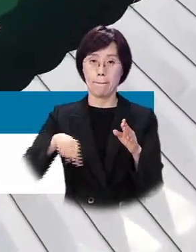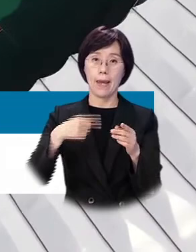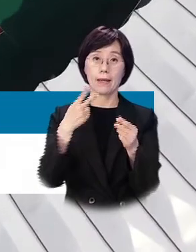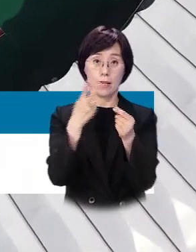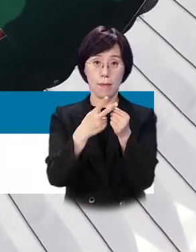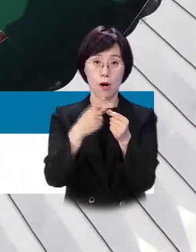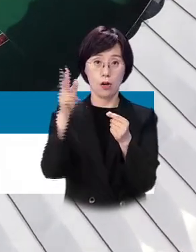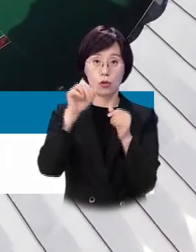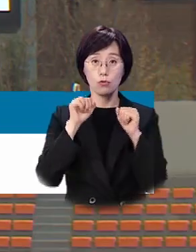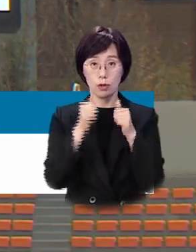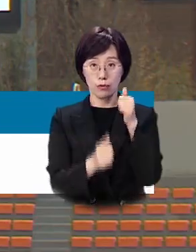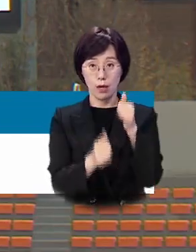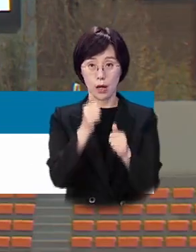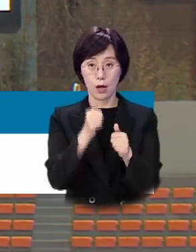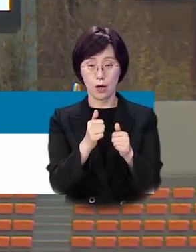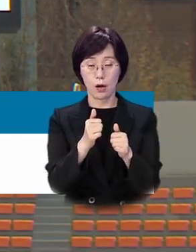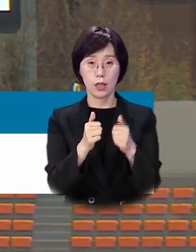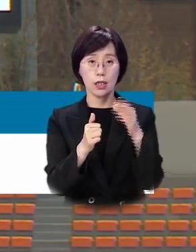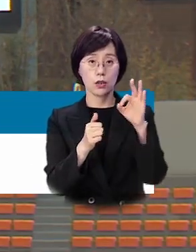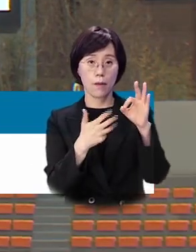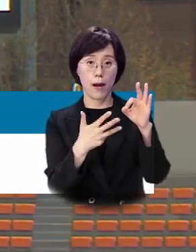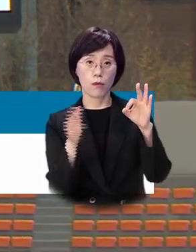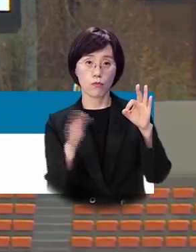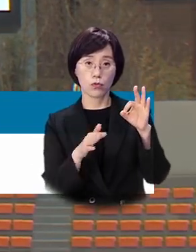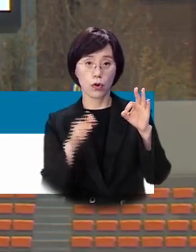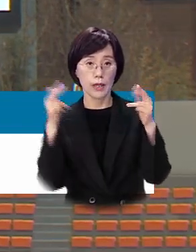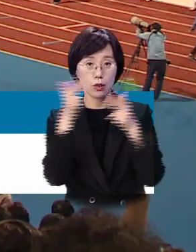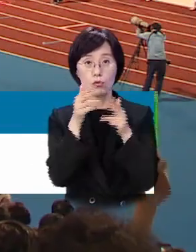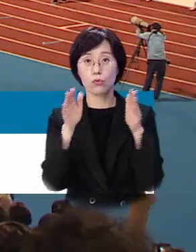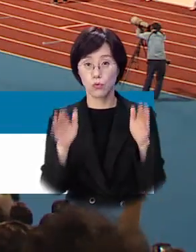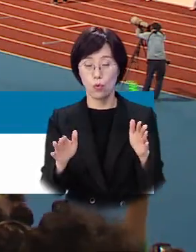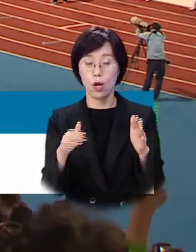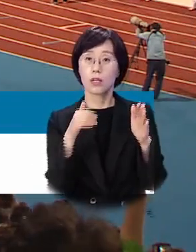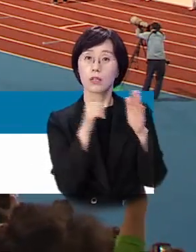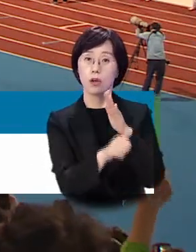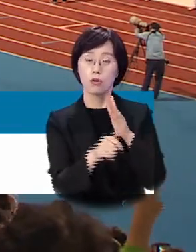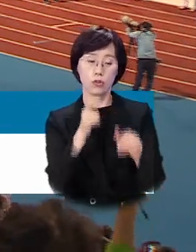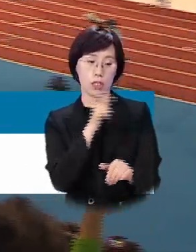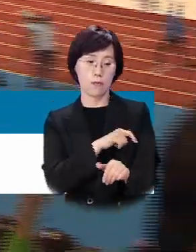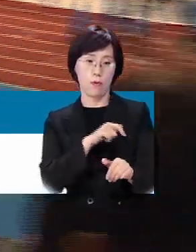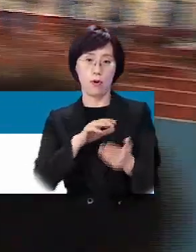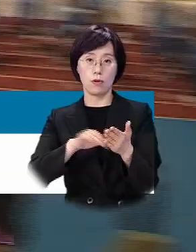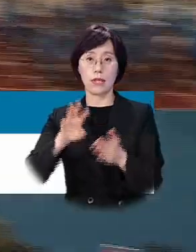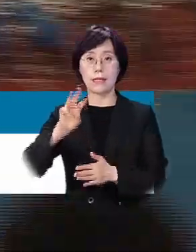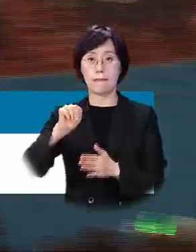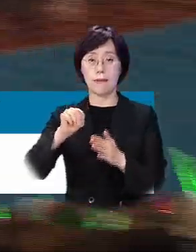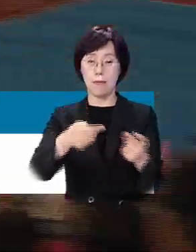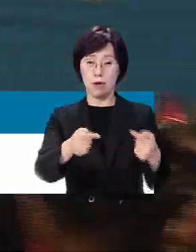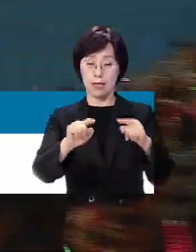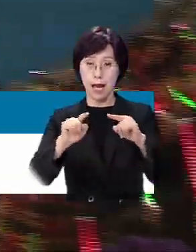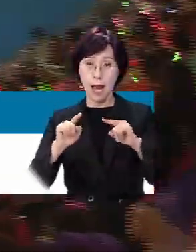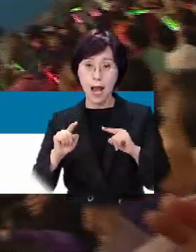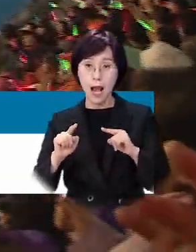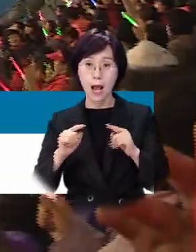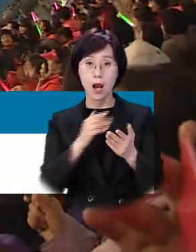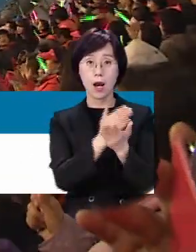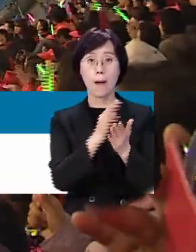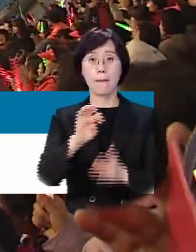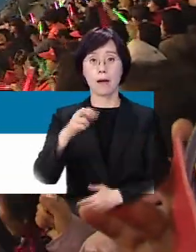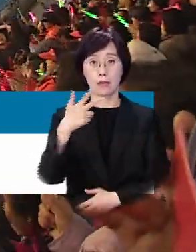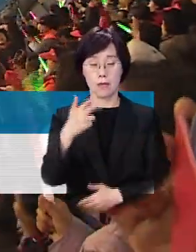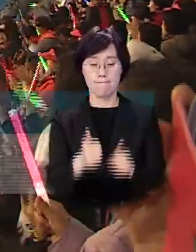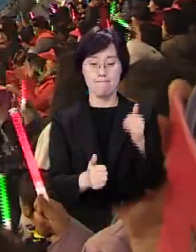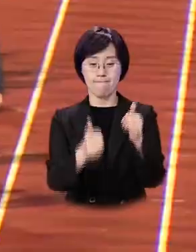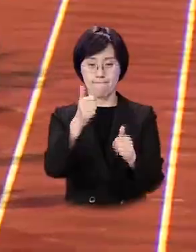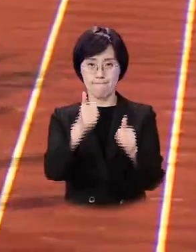제102회 전국체육대회는 오는 10월 8일부터 일주일 동안 선수와 임원 3만여 명이 참가해 47개